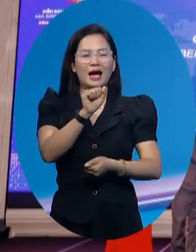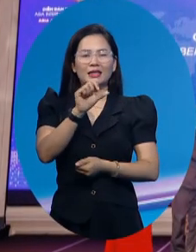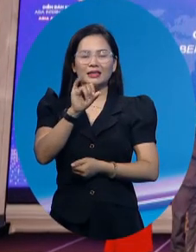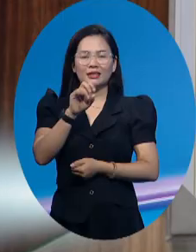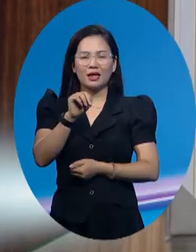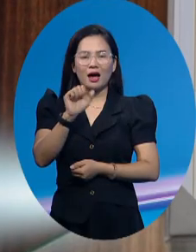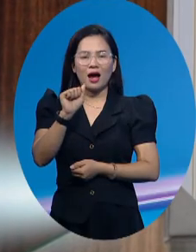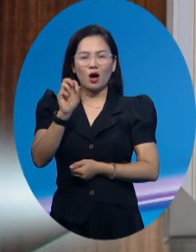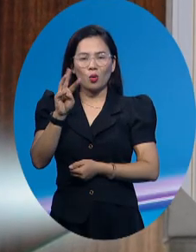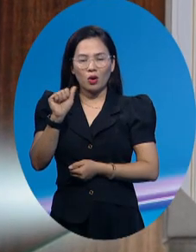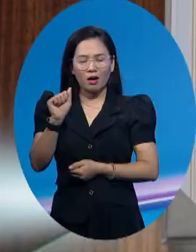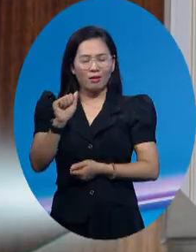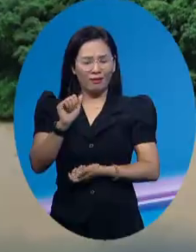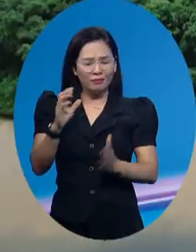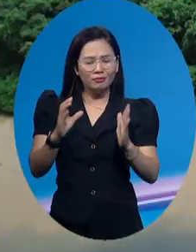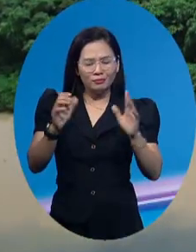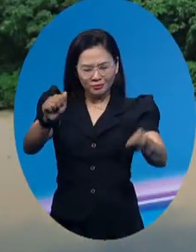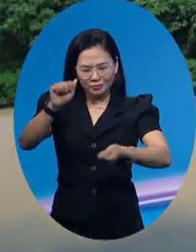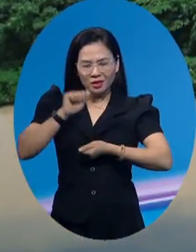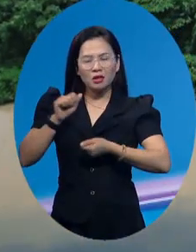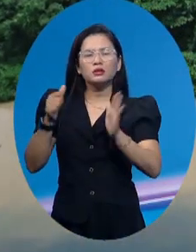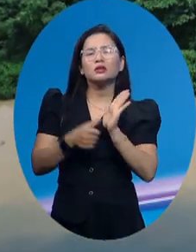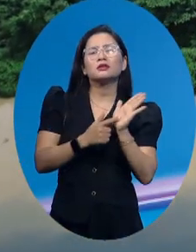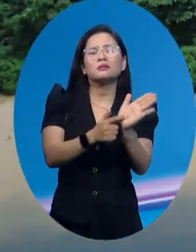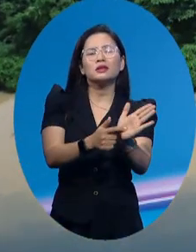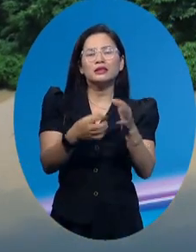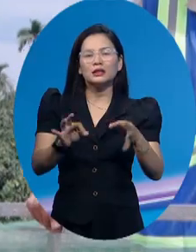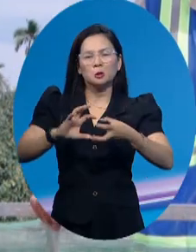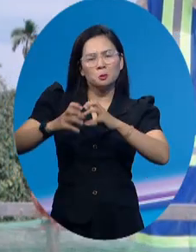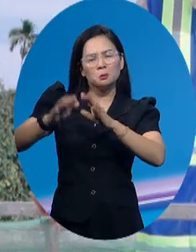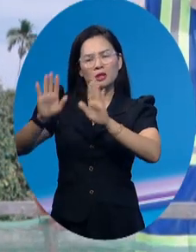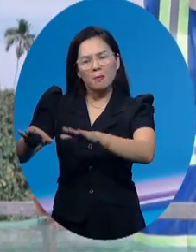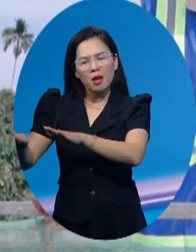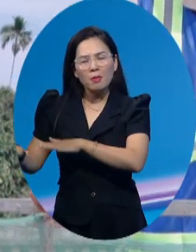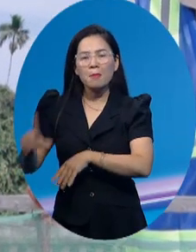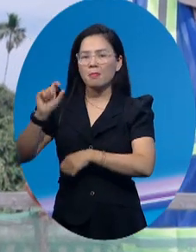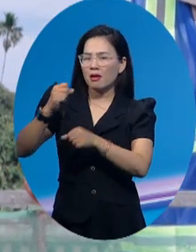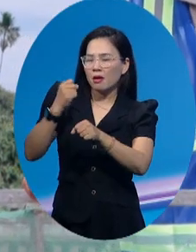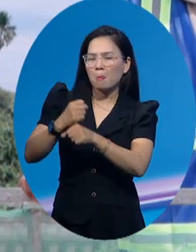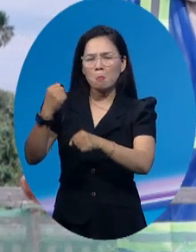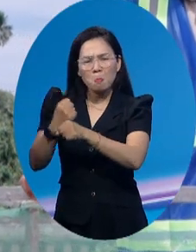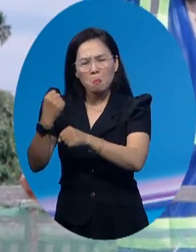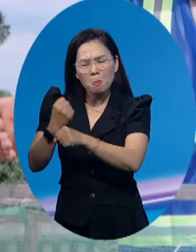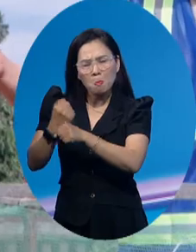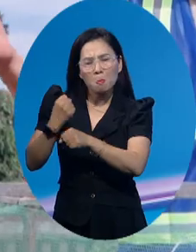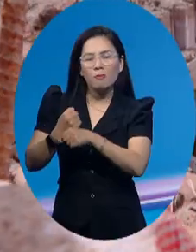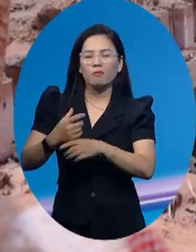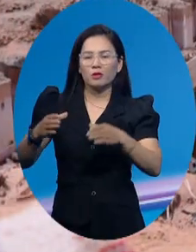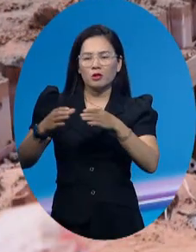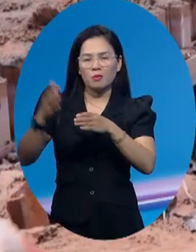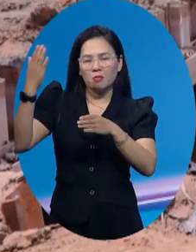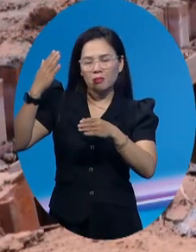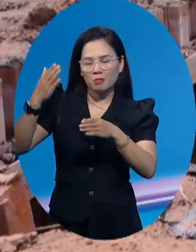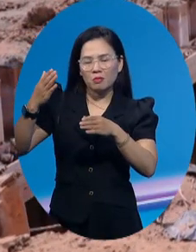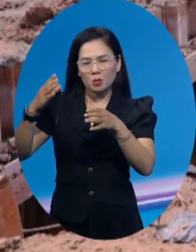2023 giải thưởng không chỉ minh chứng cho những nỗ lực của đơn vị trong suốt 10 năm qua mà còn là động lực để đội ngũ cán bộ công